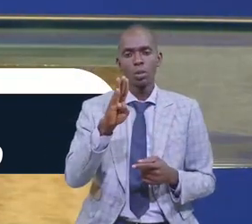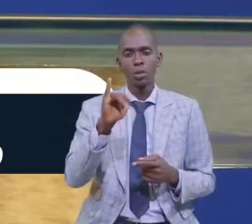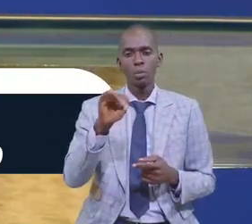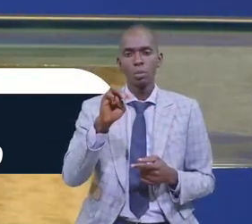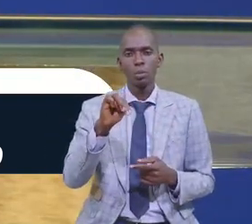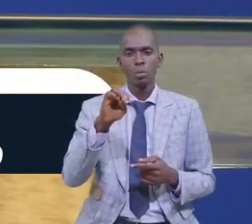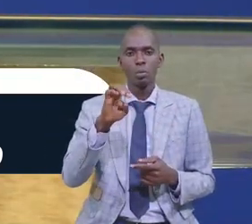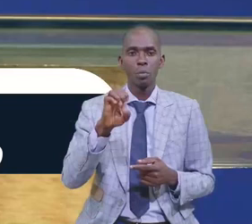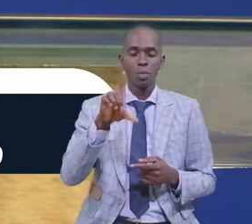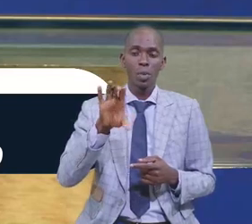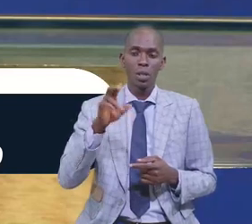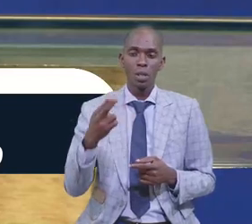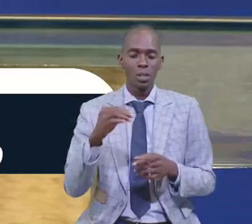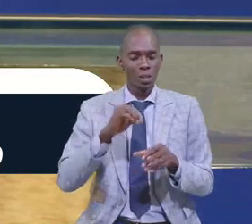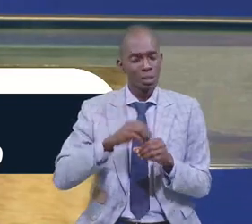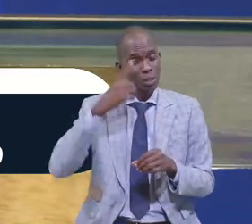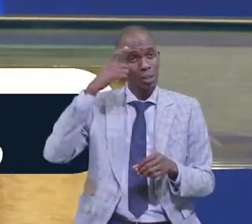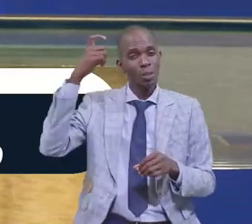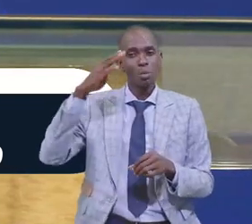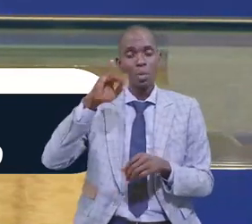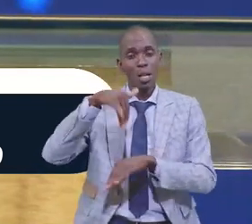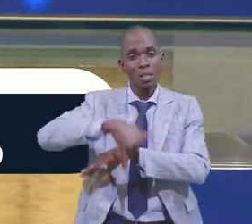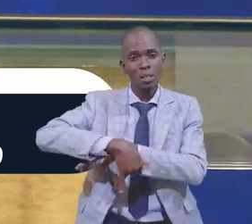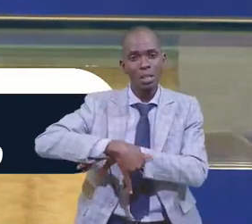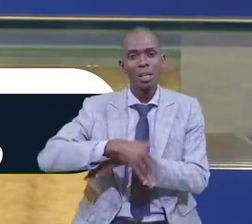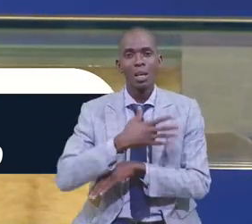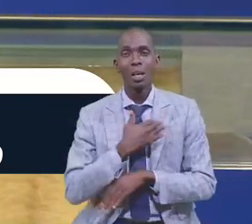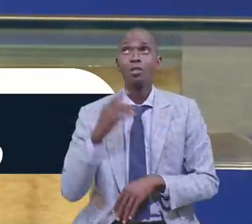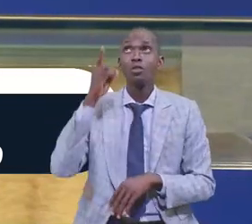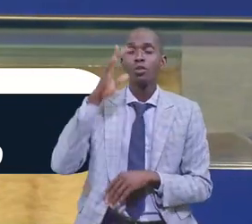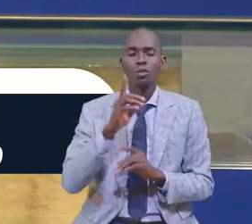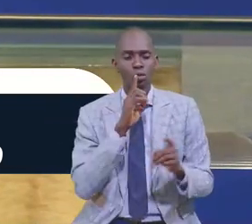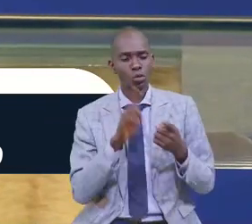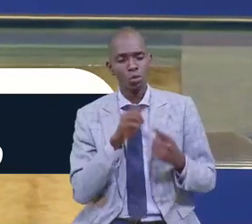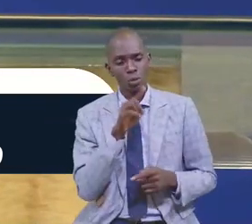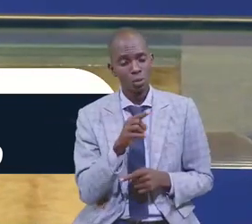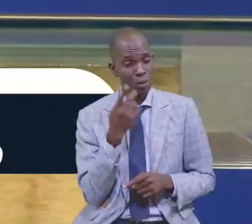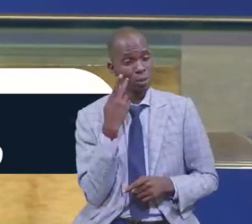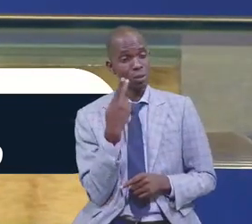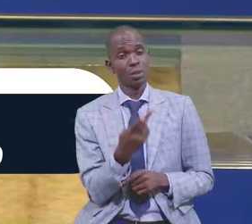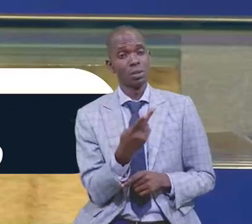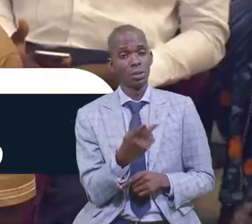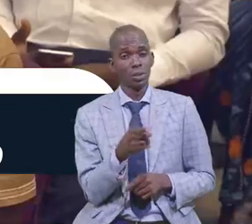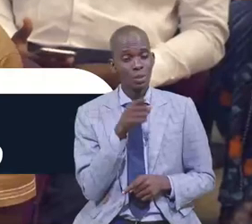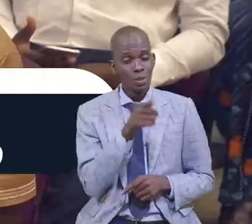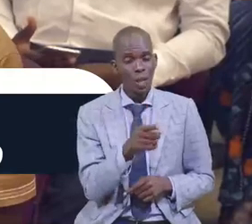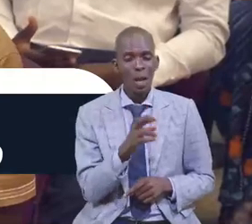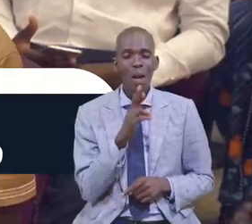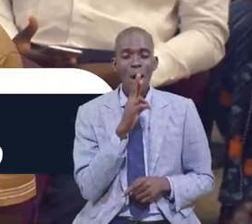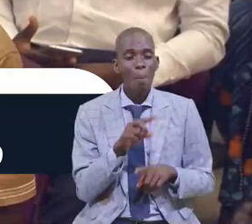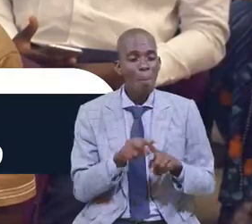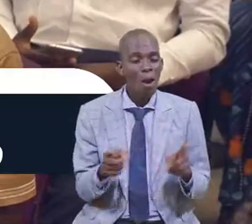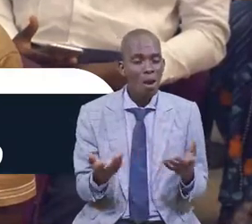à Abimélec pendant la nuit et lui dit, « Voici, tu vas mourir